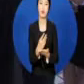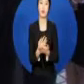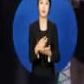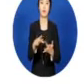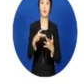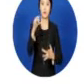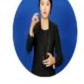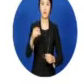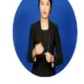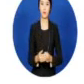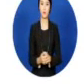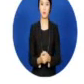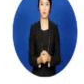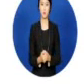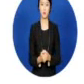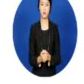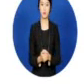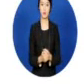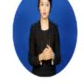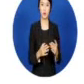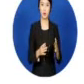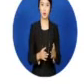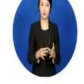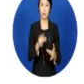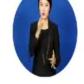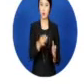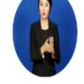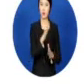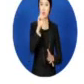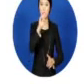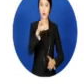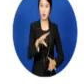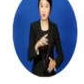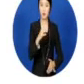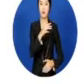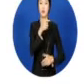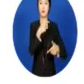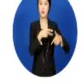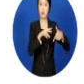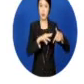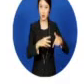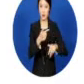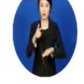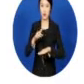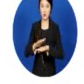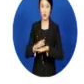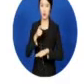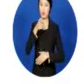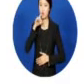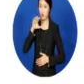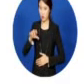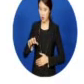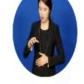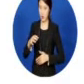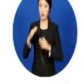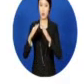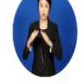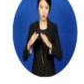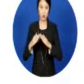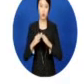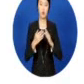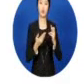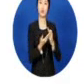밝혔습니다. 이번에 선정된 도시는 인천, 대전, 수원, 전주, 제주와 함께 당당히 천안시가